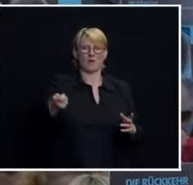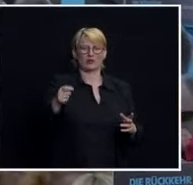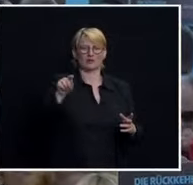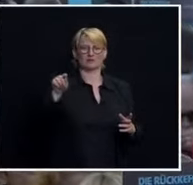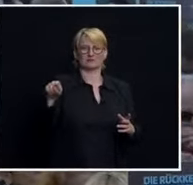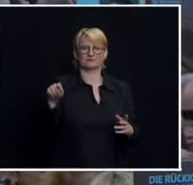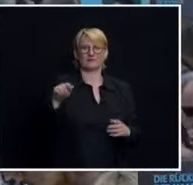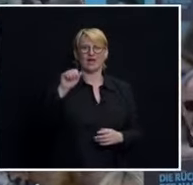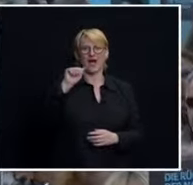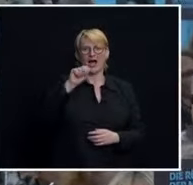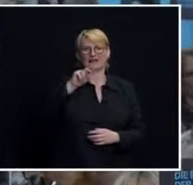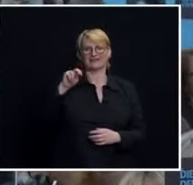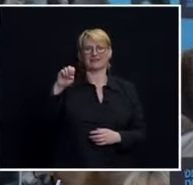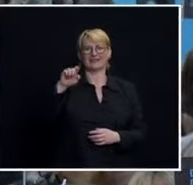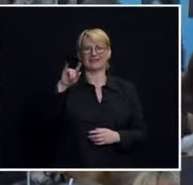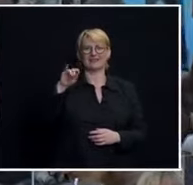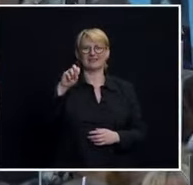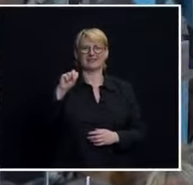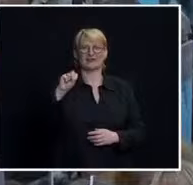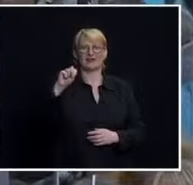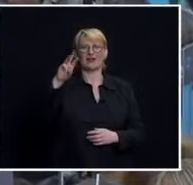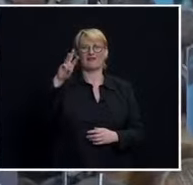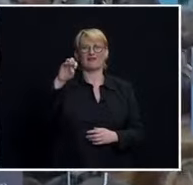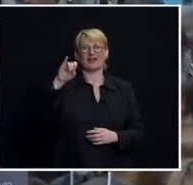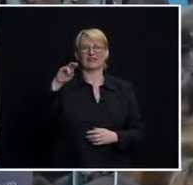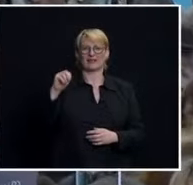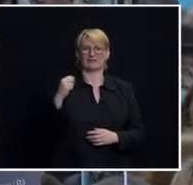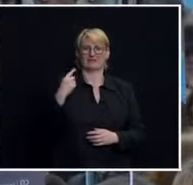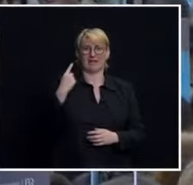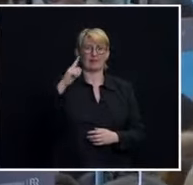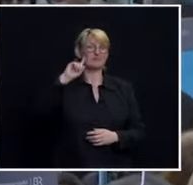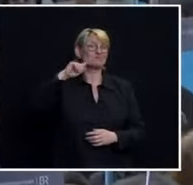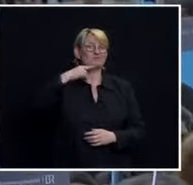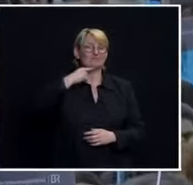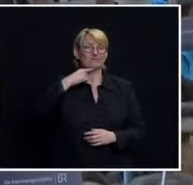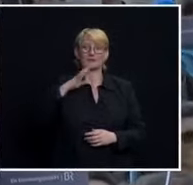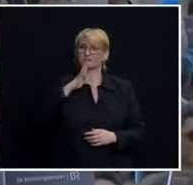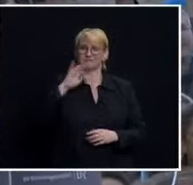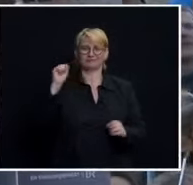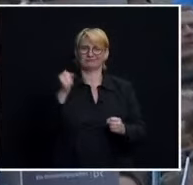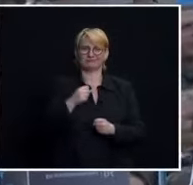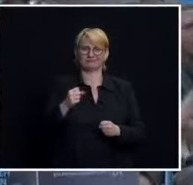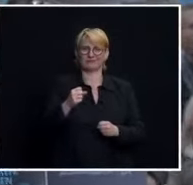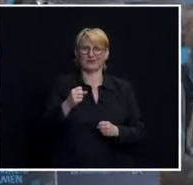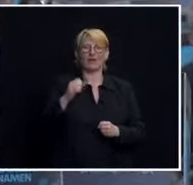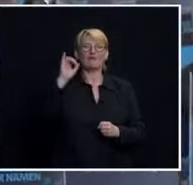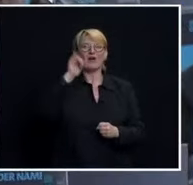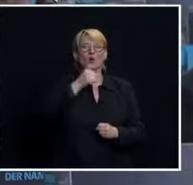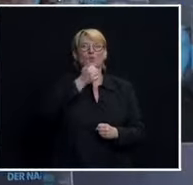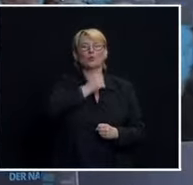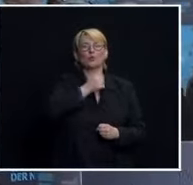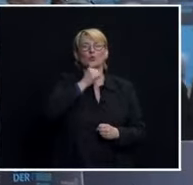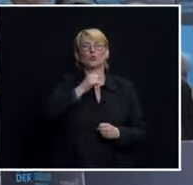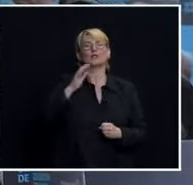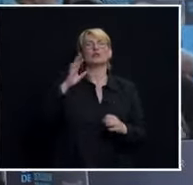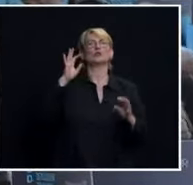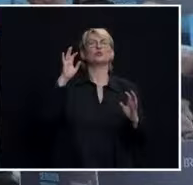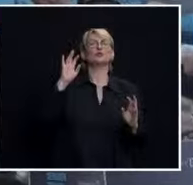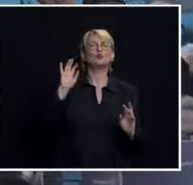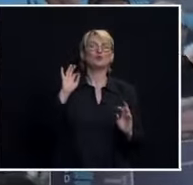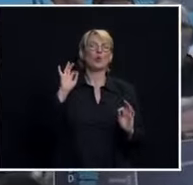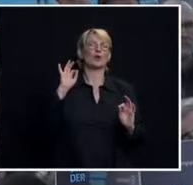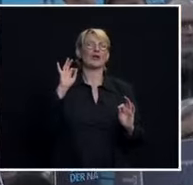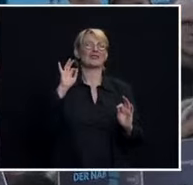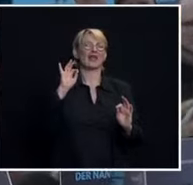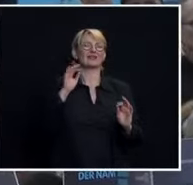Anneliese Weidert war gehörlos und lernte nie sprechen. Als junge Frau wurde sie in die sogenannte Heil-